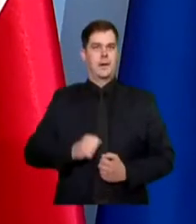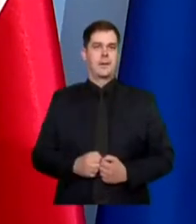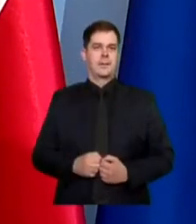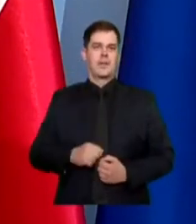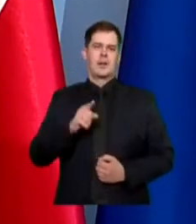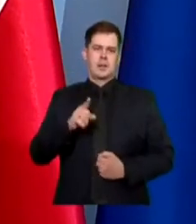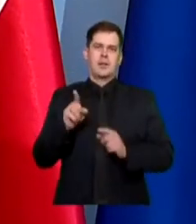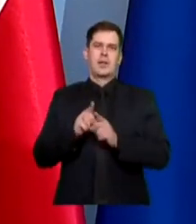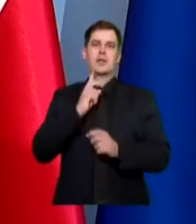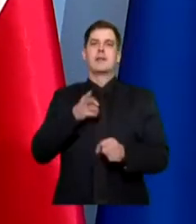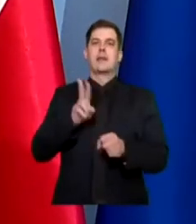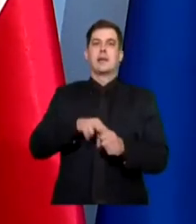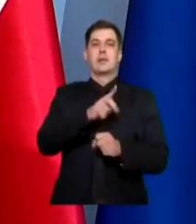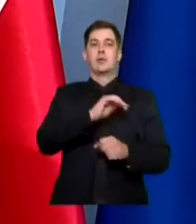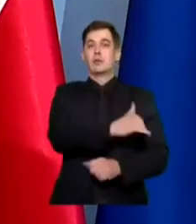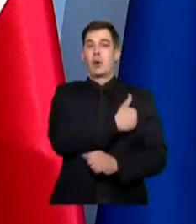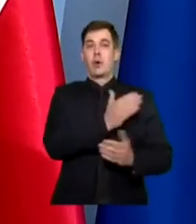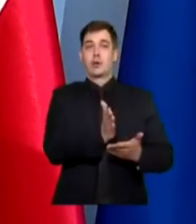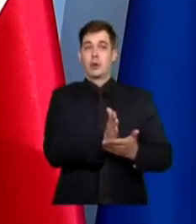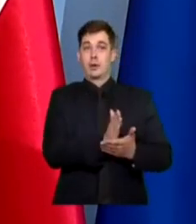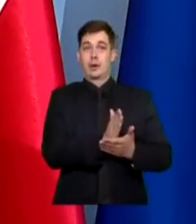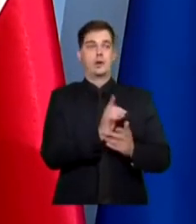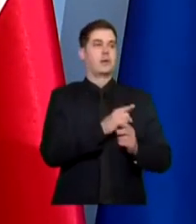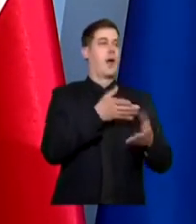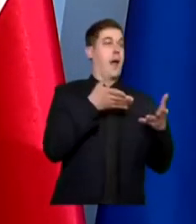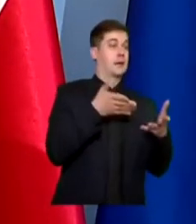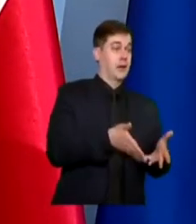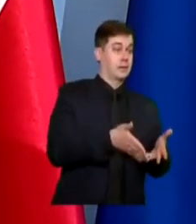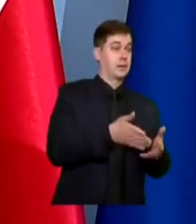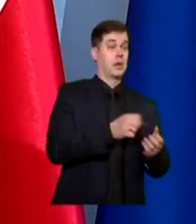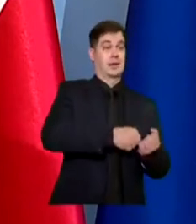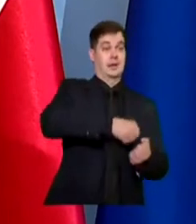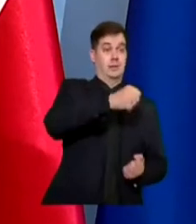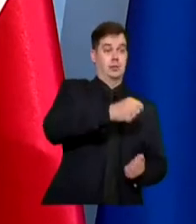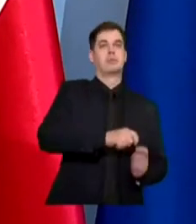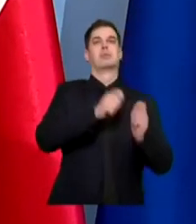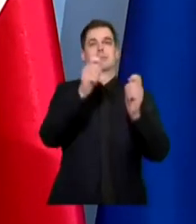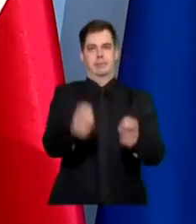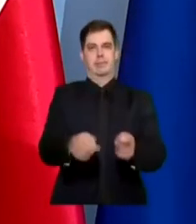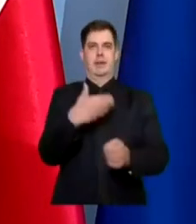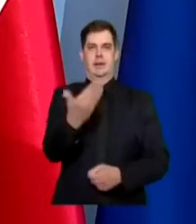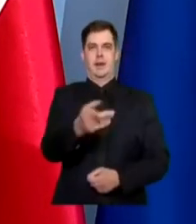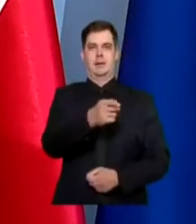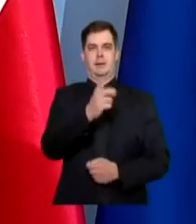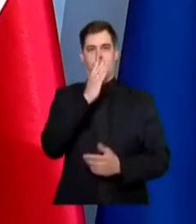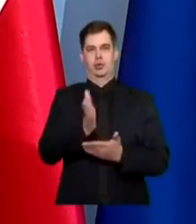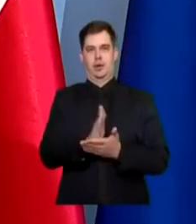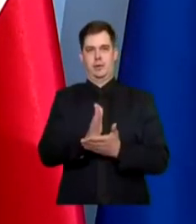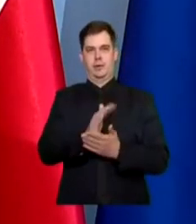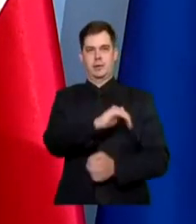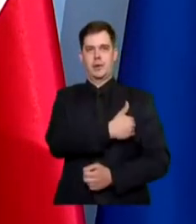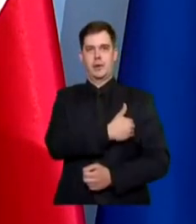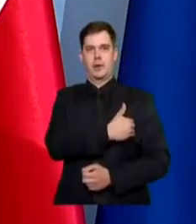terminy rekrutacji do szkół średnich dostosujemy do nowych terminów egzaminów ósmoklasisty. Dzięki temu